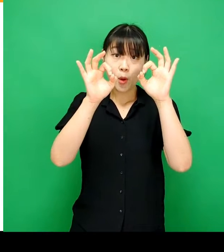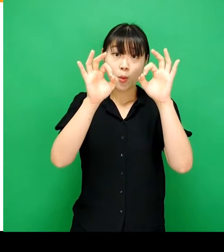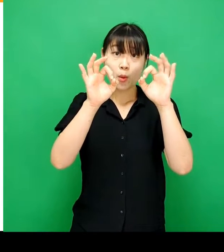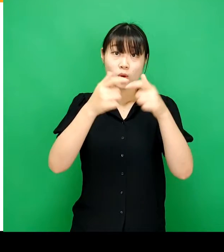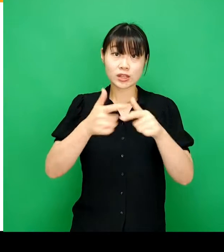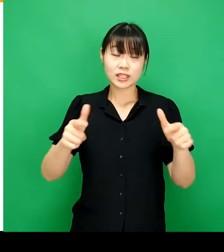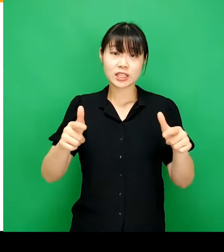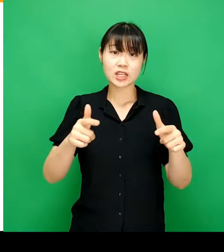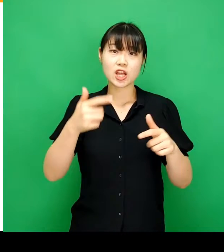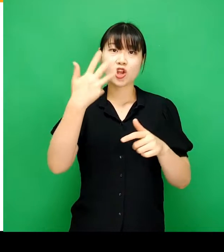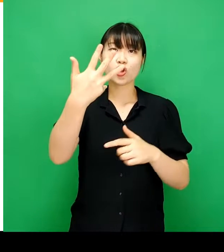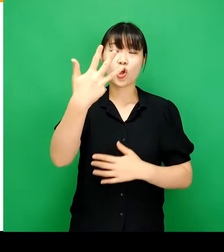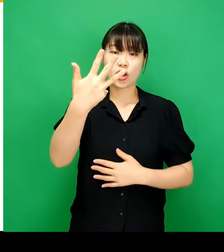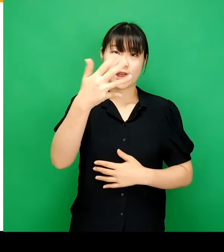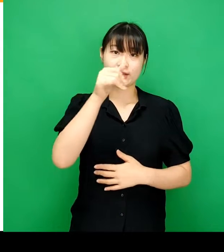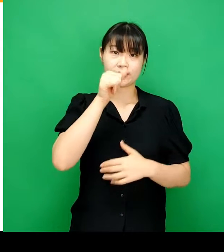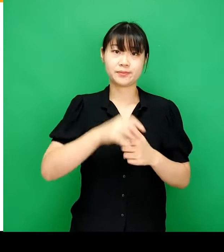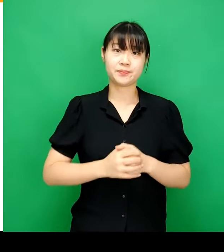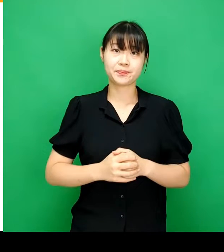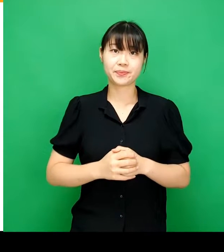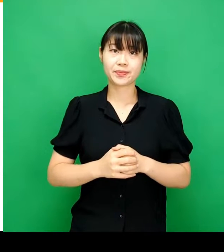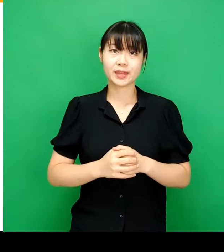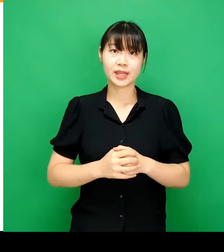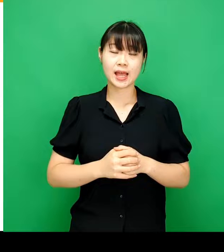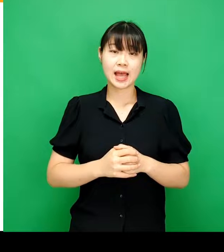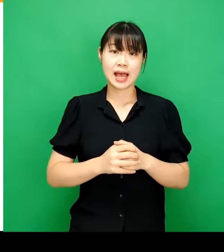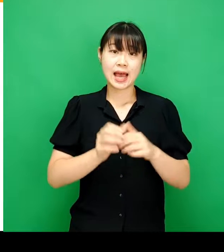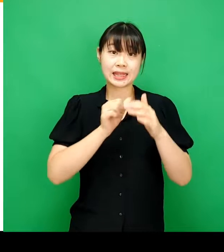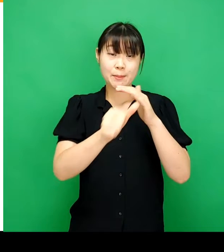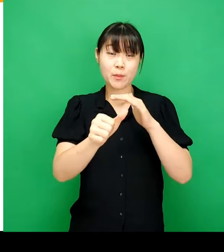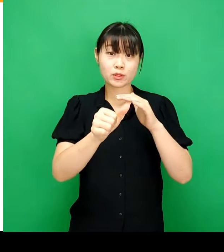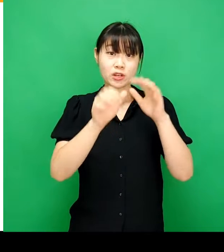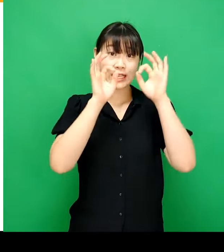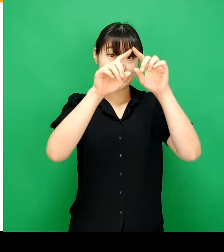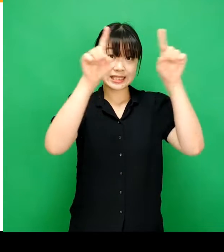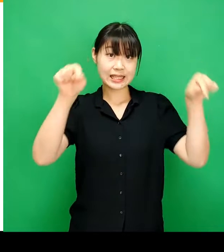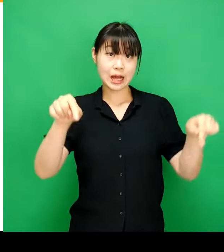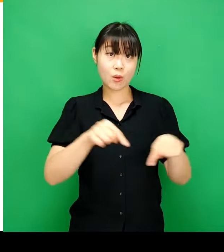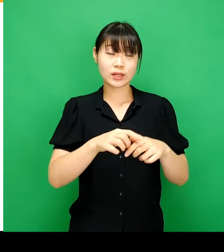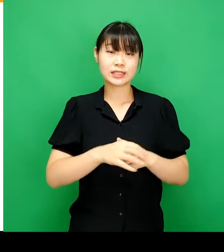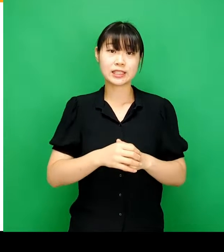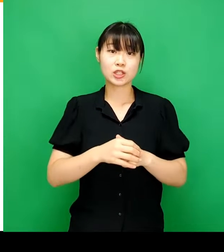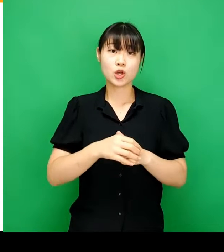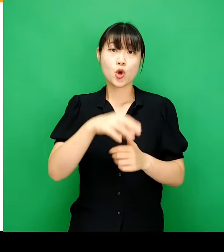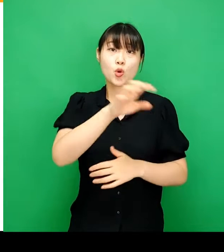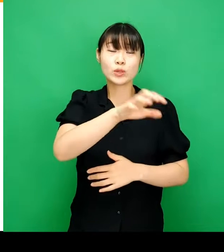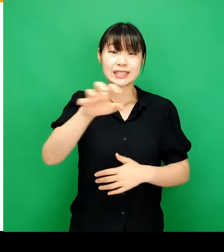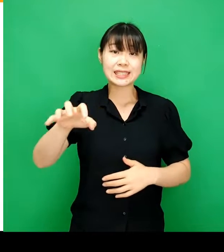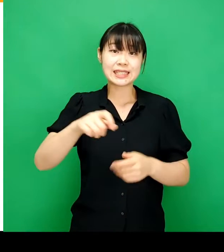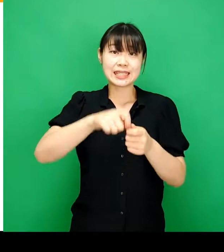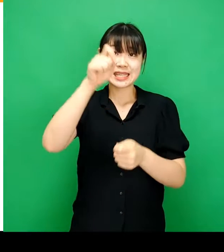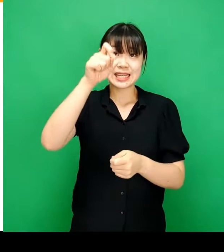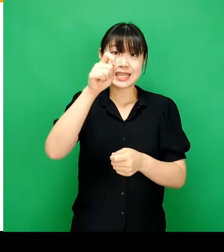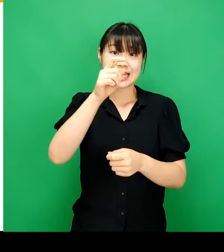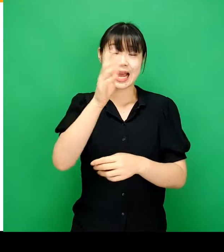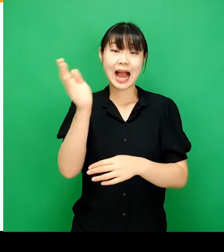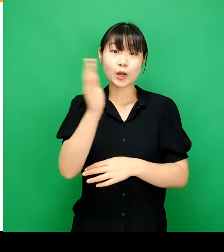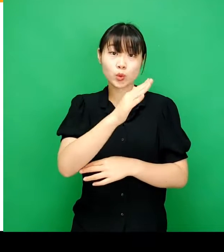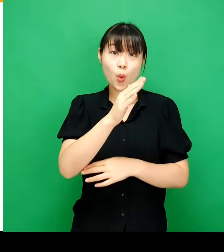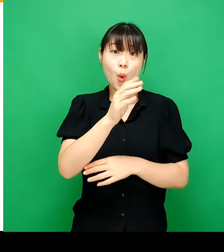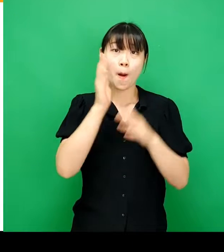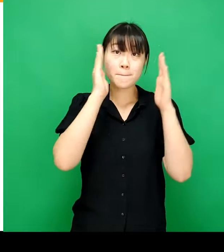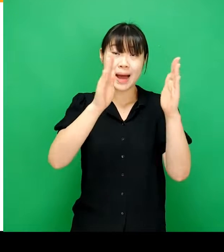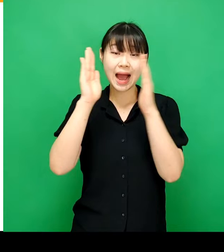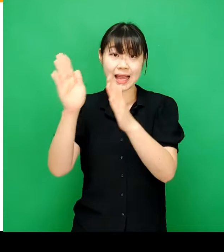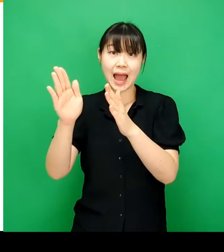살펴볼 요소는 크게 8가지가 있습니다. 대표적인 시각화 요소들은 위치, 길이, 각도,